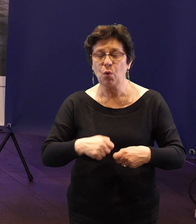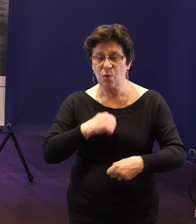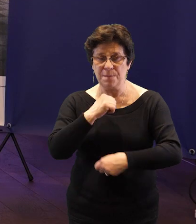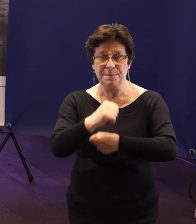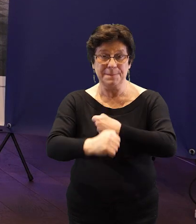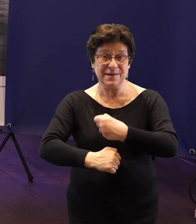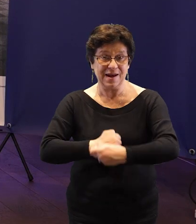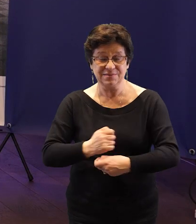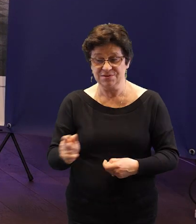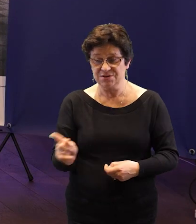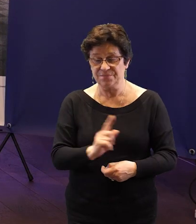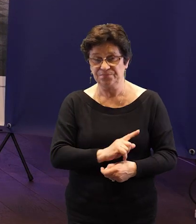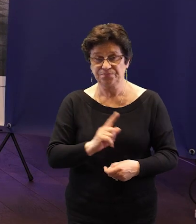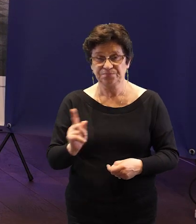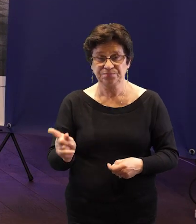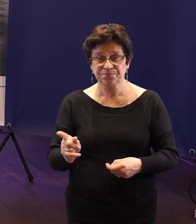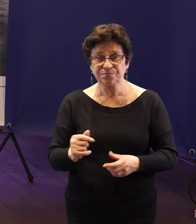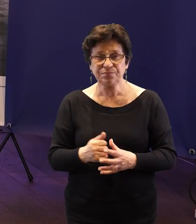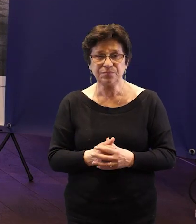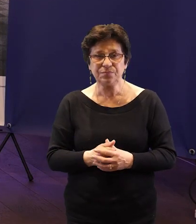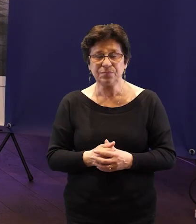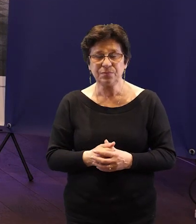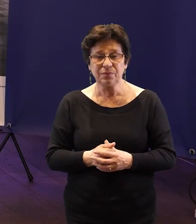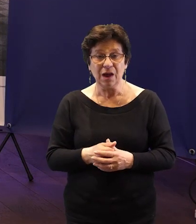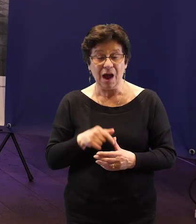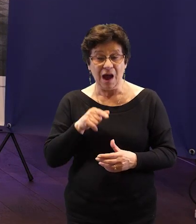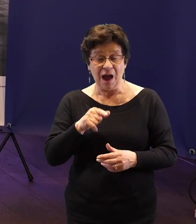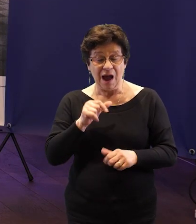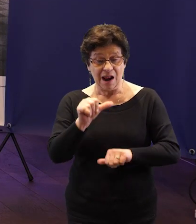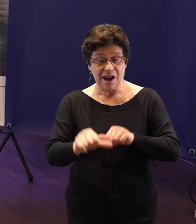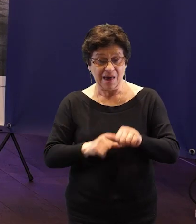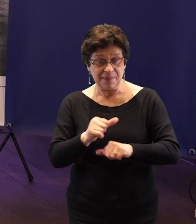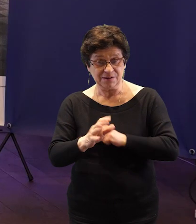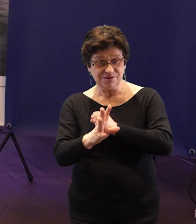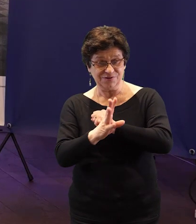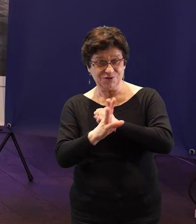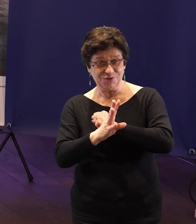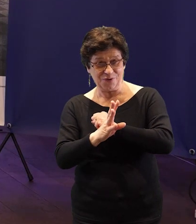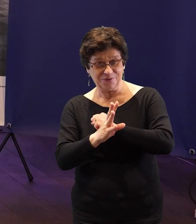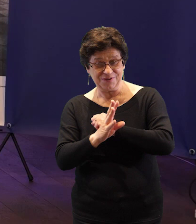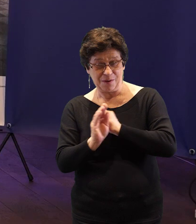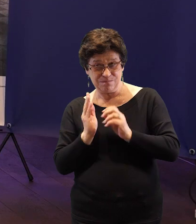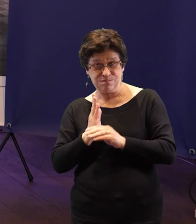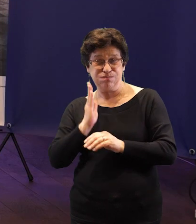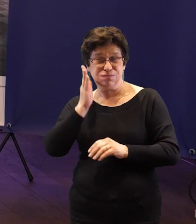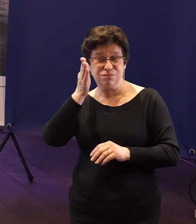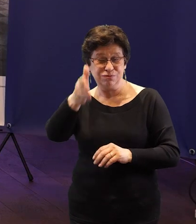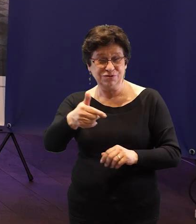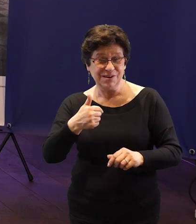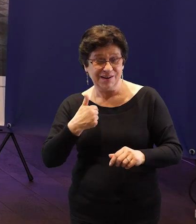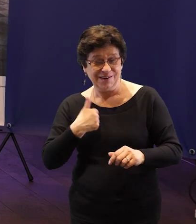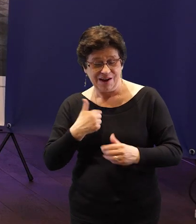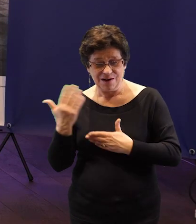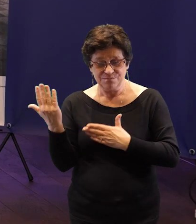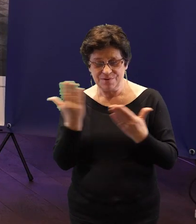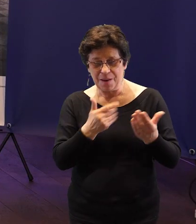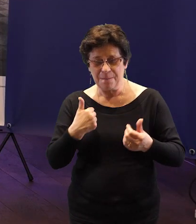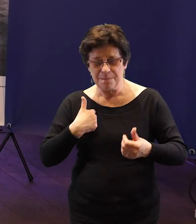te historie, które ja przeczytałem w artykułach z lat 90. o tym, że jakiś kolektyw był,